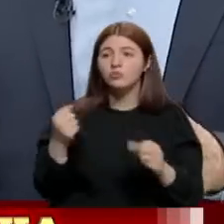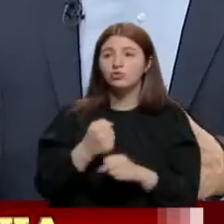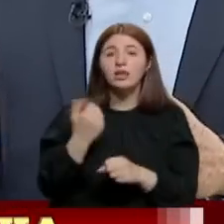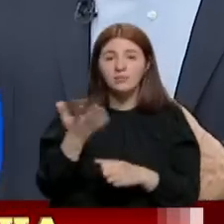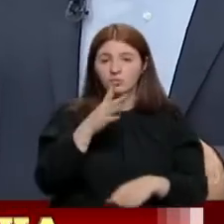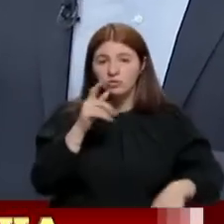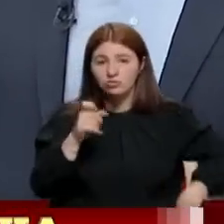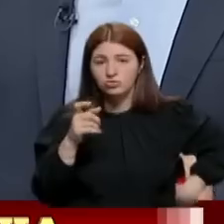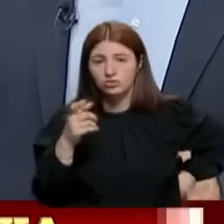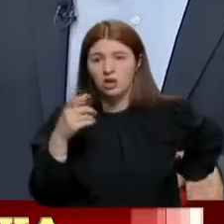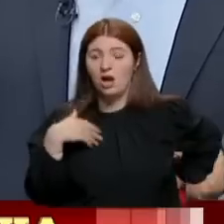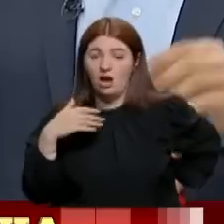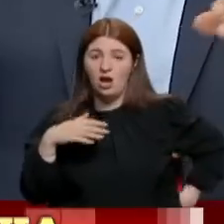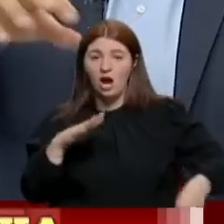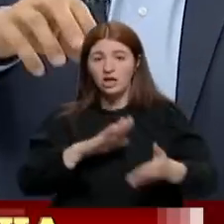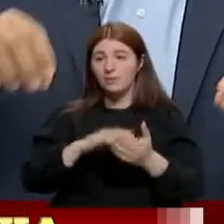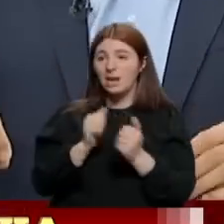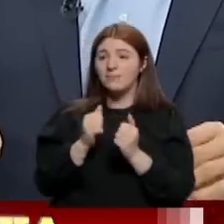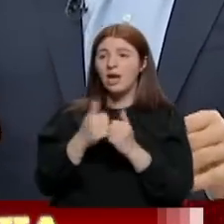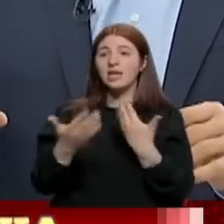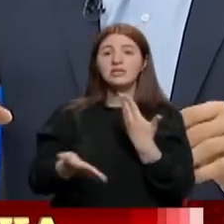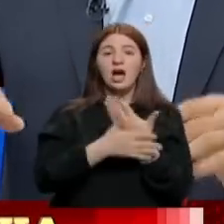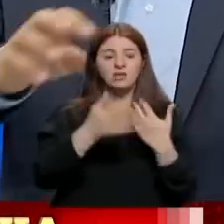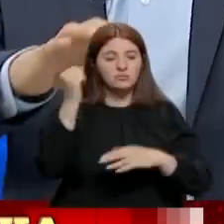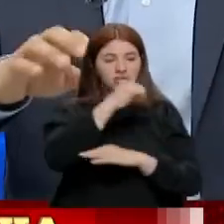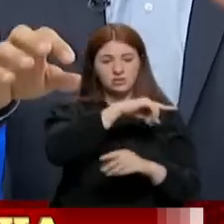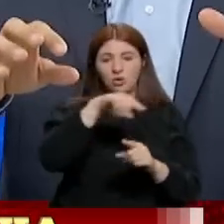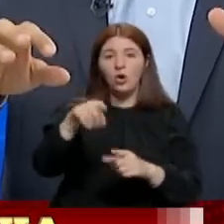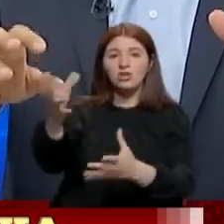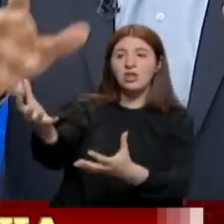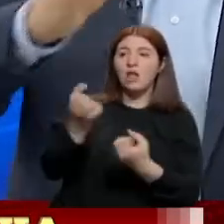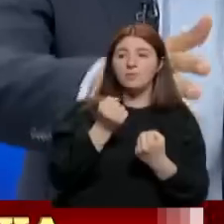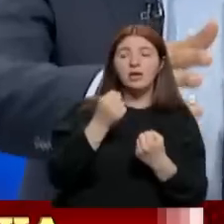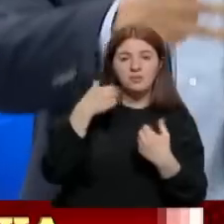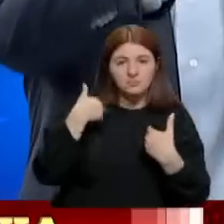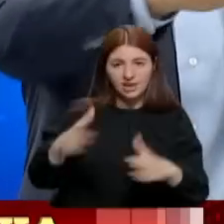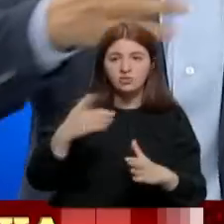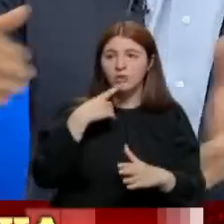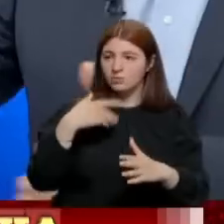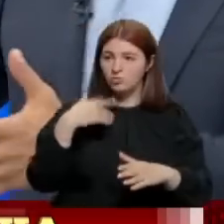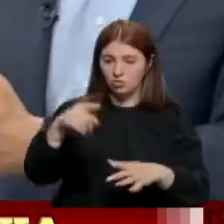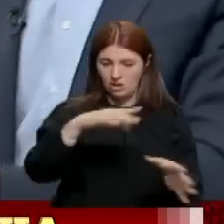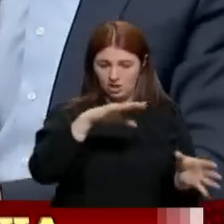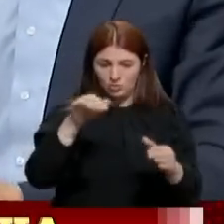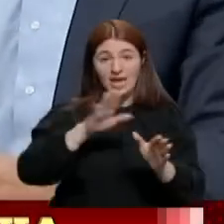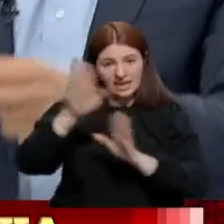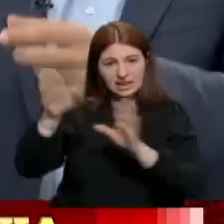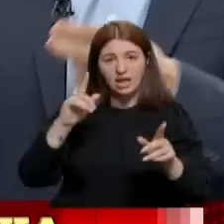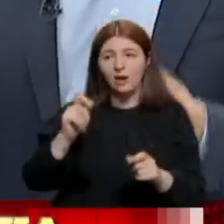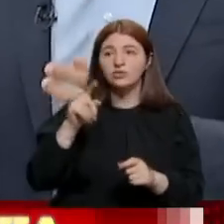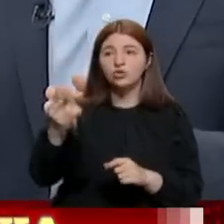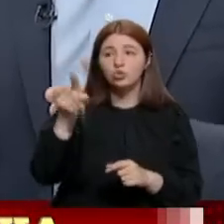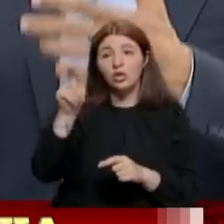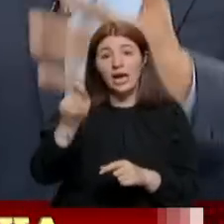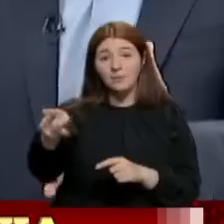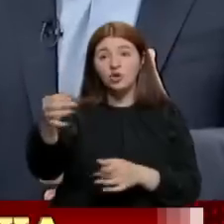mücadelem ne biliyor musunuz arkadaşlarımın da? Ya gelen yardım tırlarını onlardan kurtarmak. Ya bırakın diyoruz, bu yardım tırları buraya ulaşsın. Siz